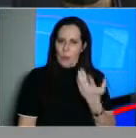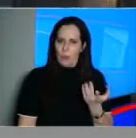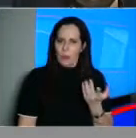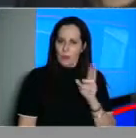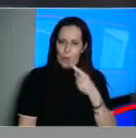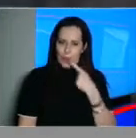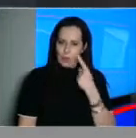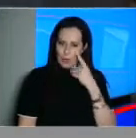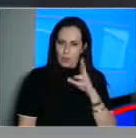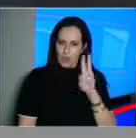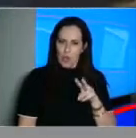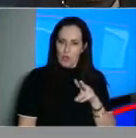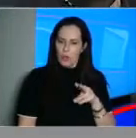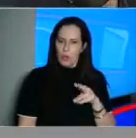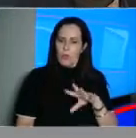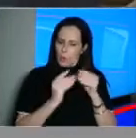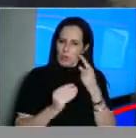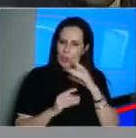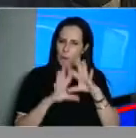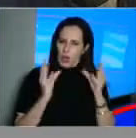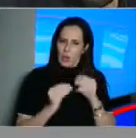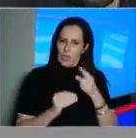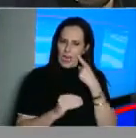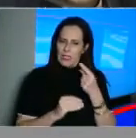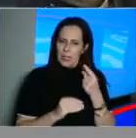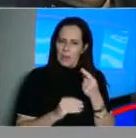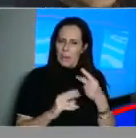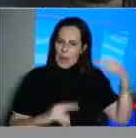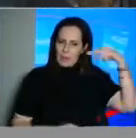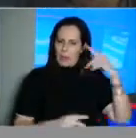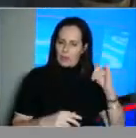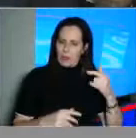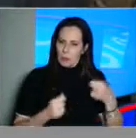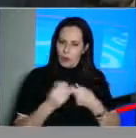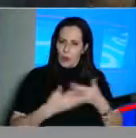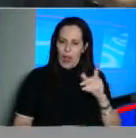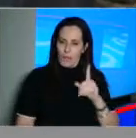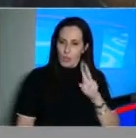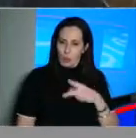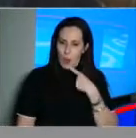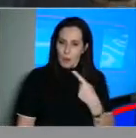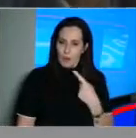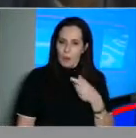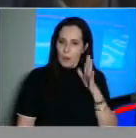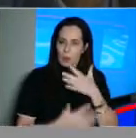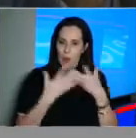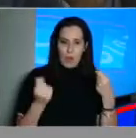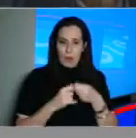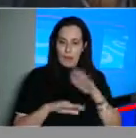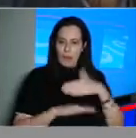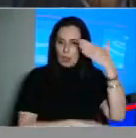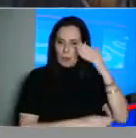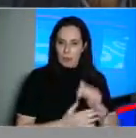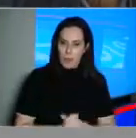יש פה אמירה, תשמע, יש פה מכלוליות, צריך להסתכל על המכלוליות, צריך להסתכל מלמעלה, נכון, שיתוף פעולה, אבל יש פה אמירה מאוד ברורה לגבי תפקיד